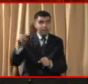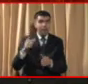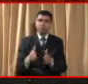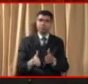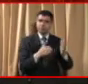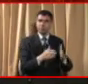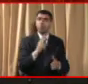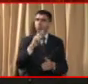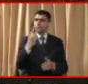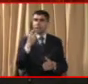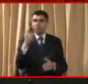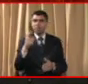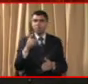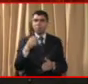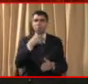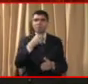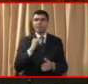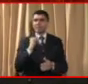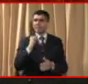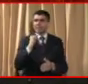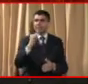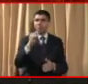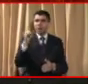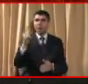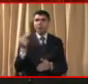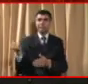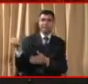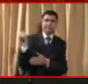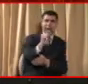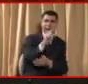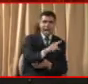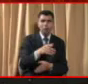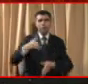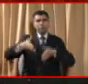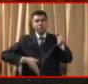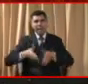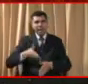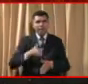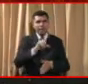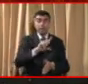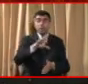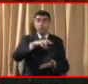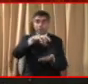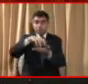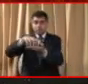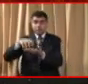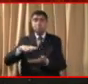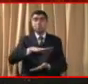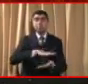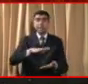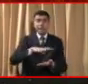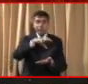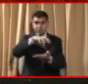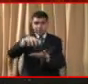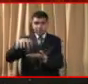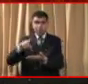الثانية، ما نبقاوش نركزوا غير على المداخل ولا الشوارع الرئيسية، الأحياء الهامشية والأحياء اللي فيها الكثافة